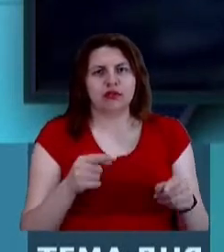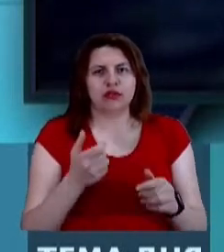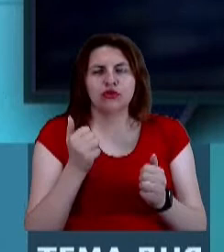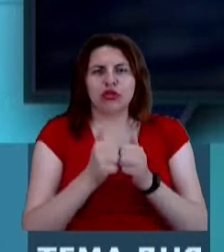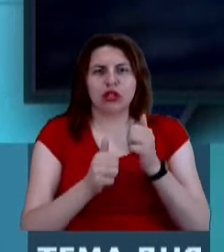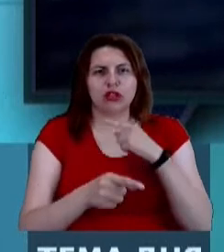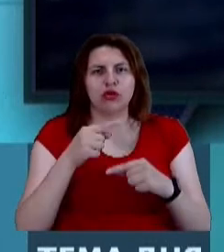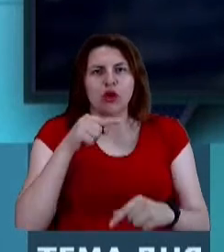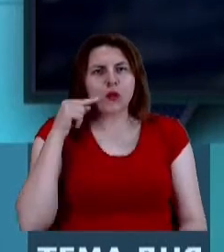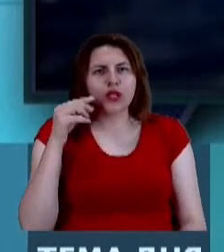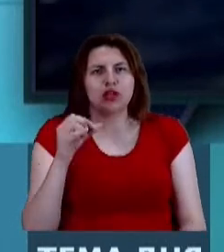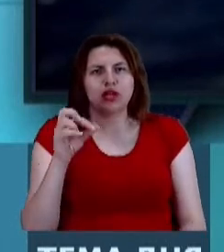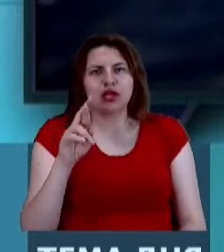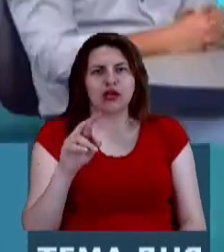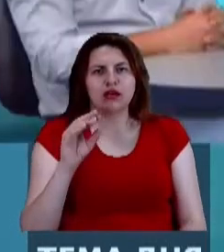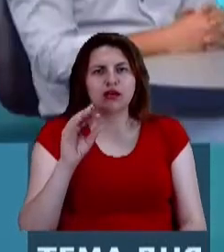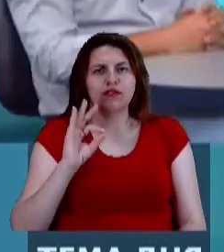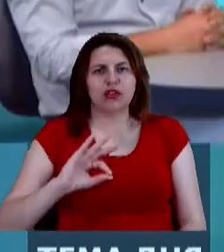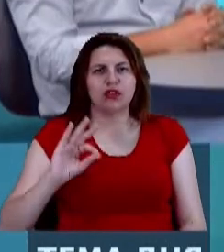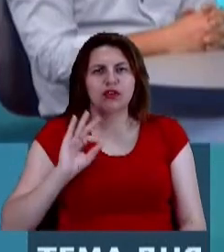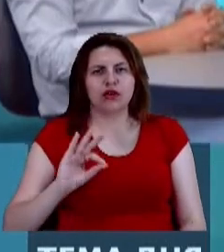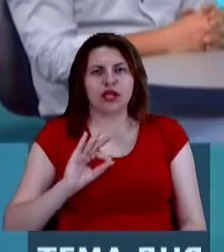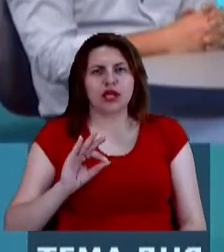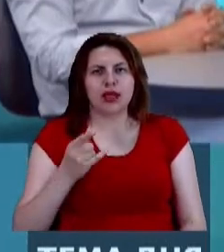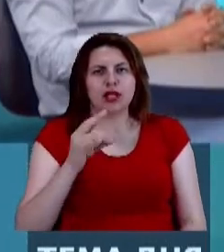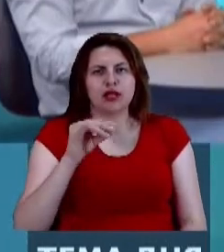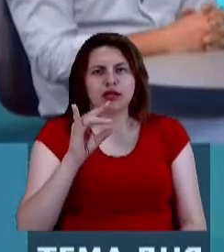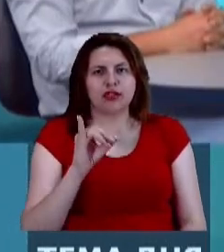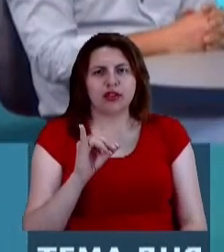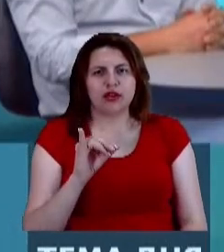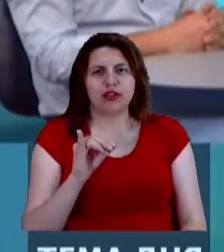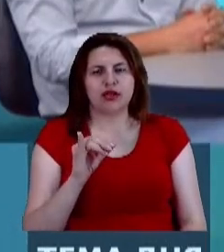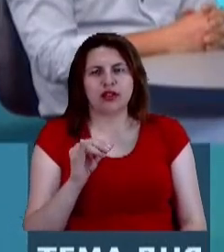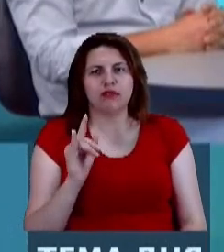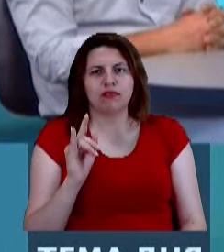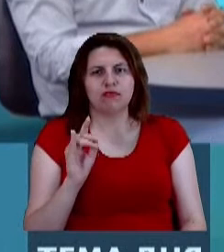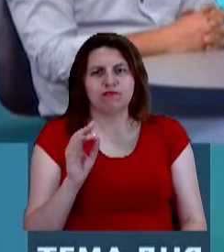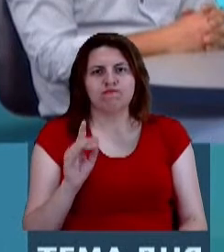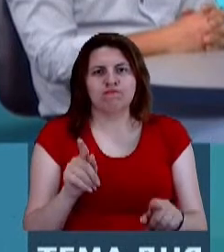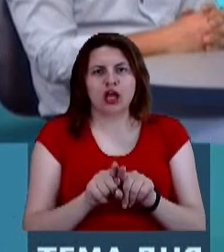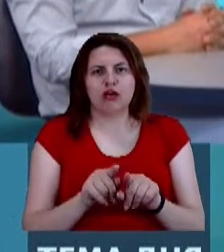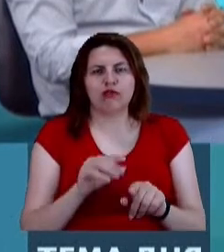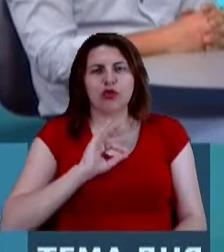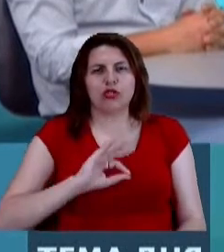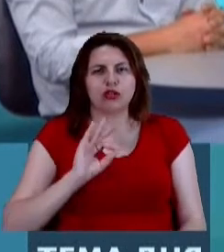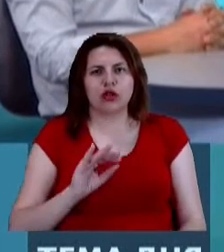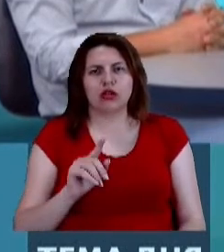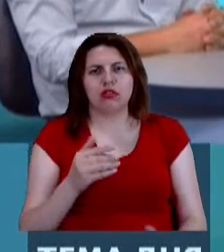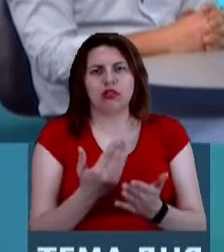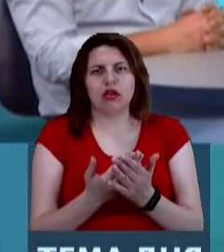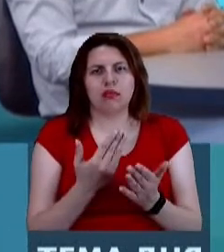використовує гібридні вкиди, гібридні впливи. Але звернімо увагу на те, що і до таких телеканалів, як там «Другий